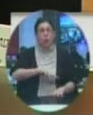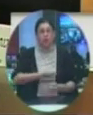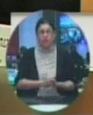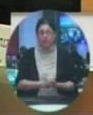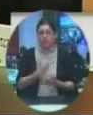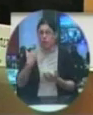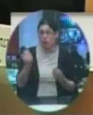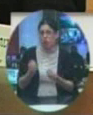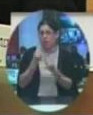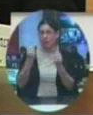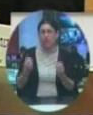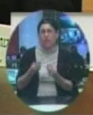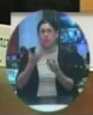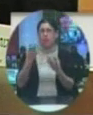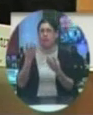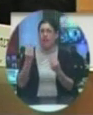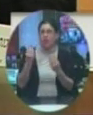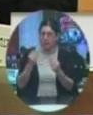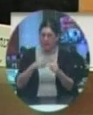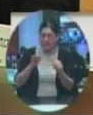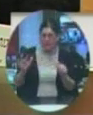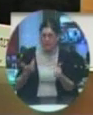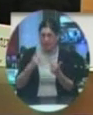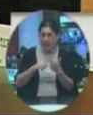דברים, הרבה ומהר, חדשנות